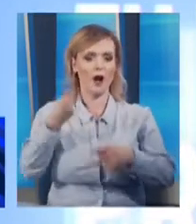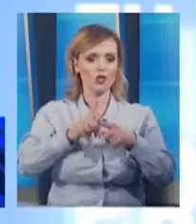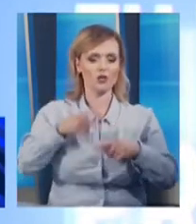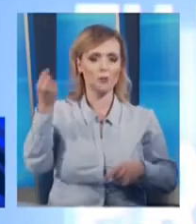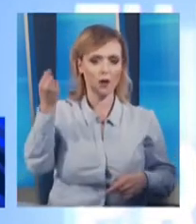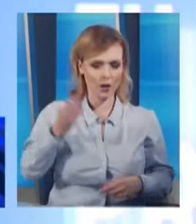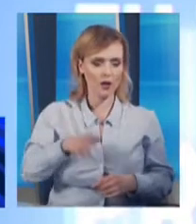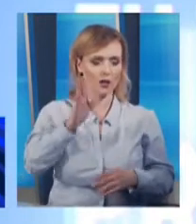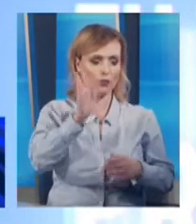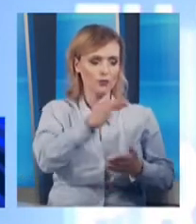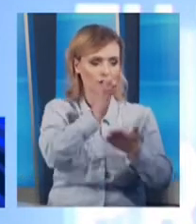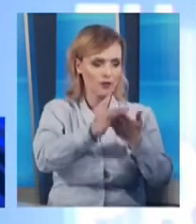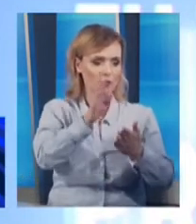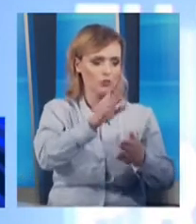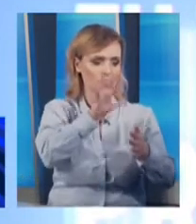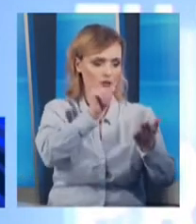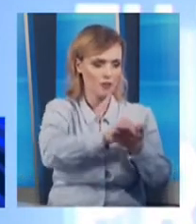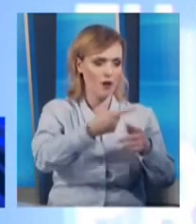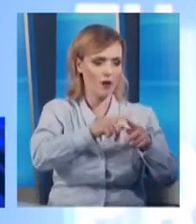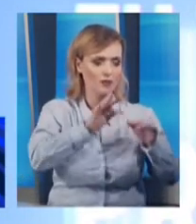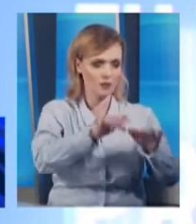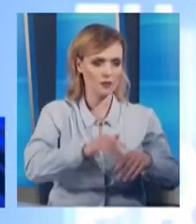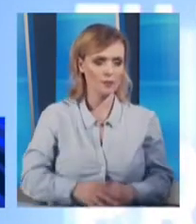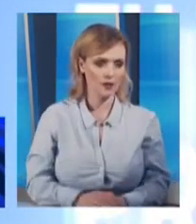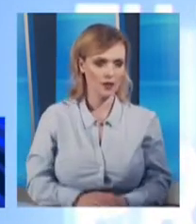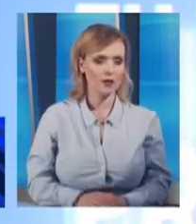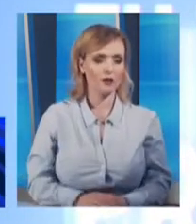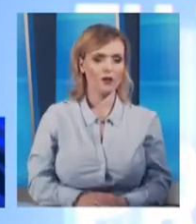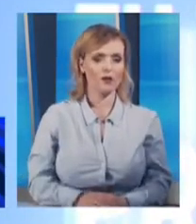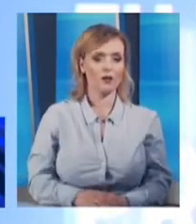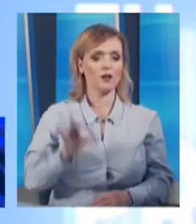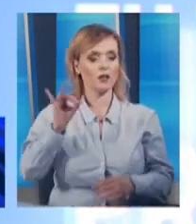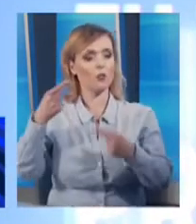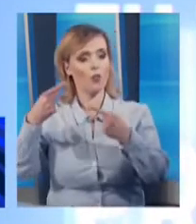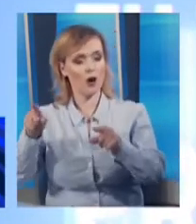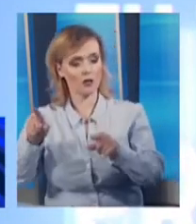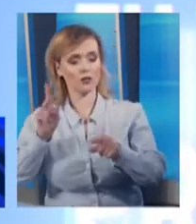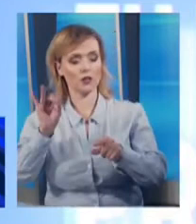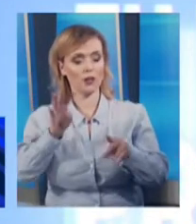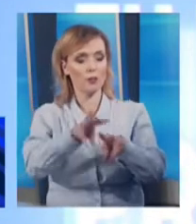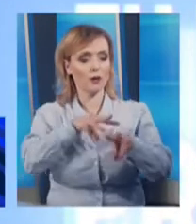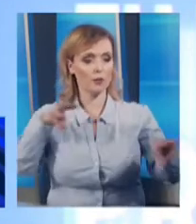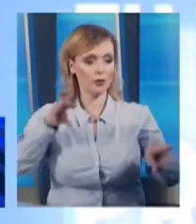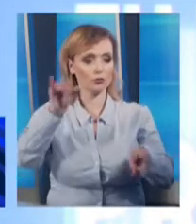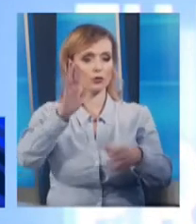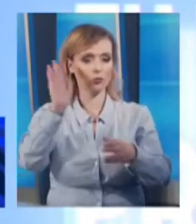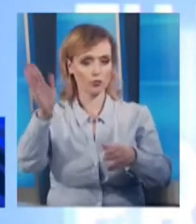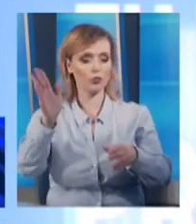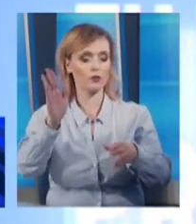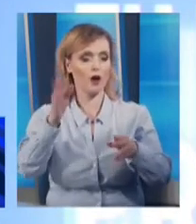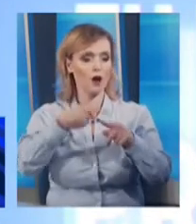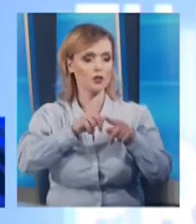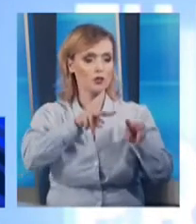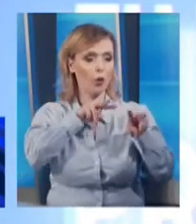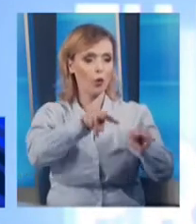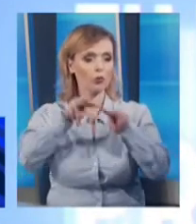desigur, o funcție aparte, un rol aparte în acest proces îl are Parlamentul, controlul parlamentar. Deci parlamentarii,